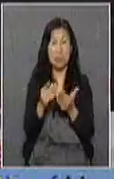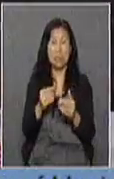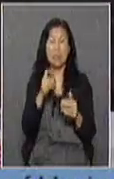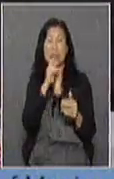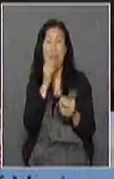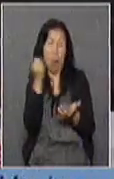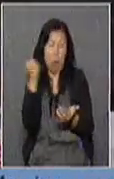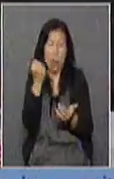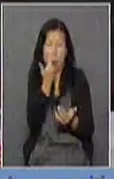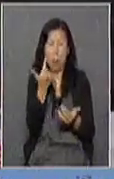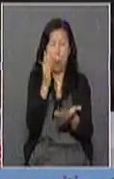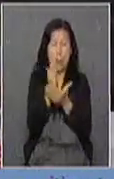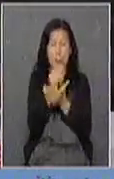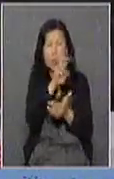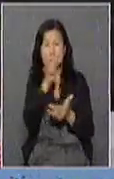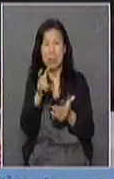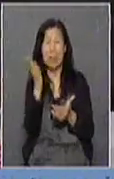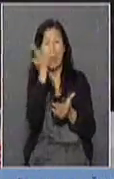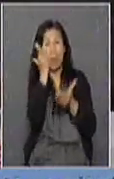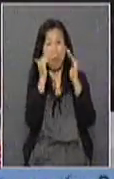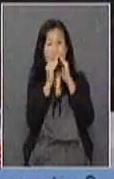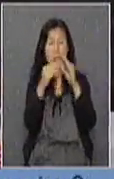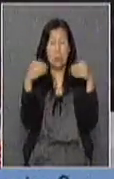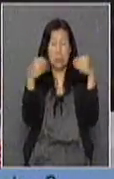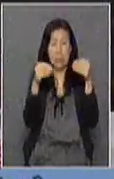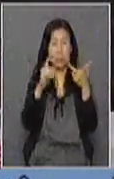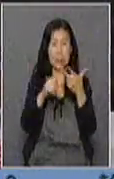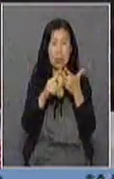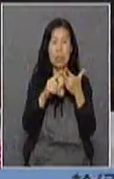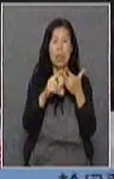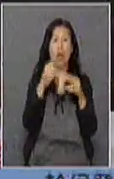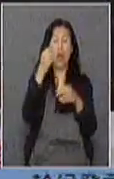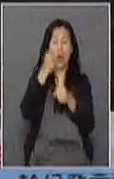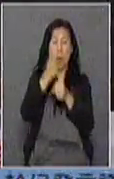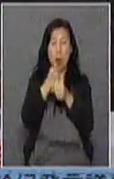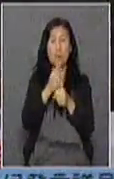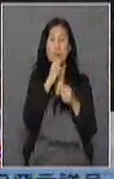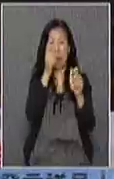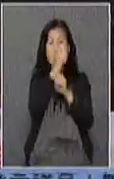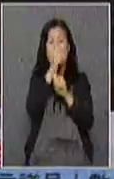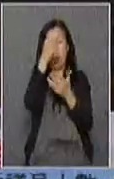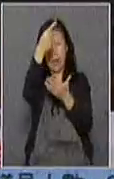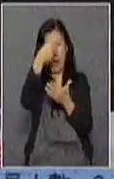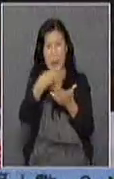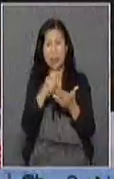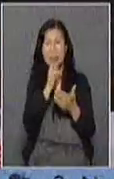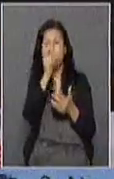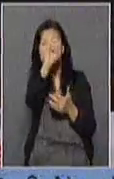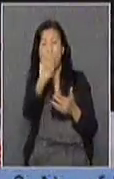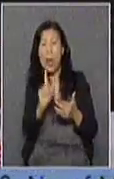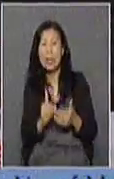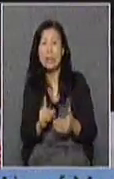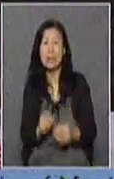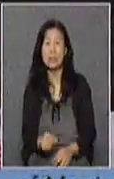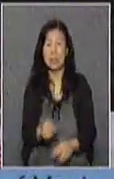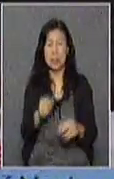法。房屋、教育、勞工、福利政策，請問哪一樣